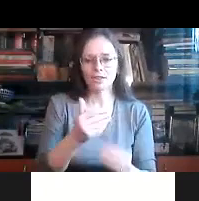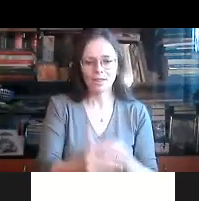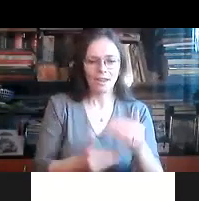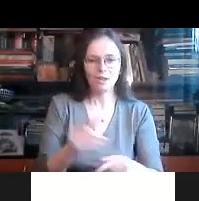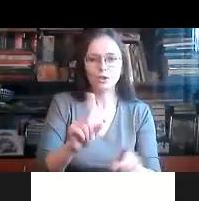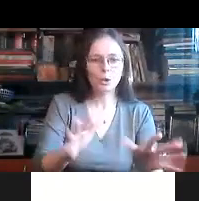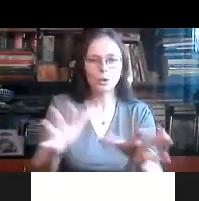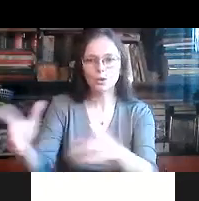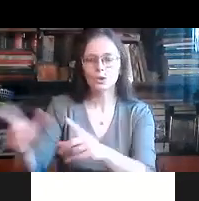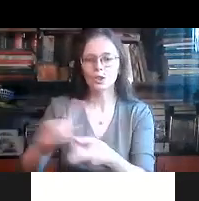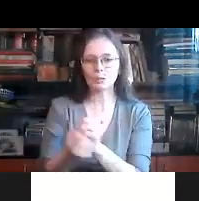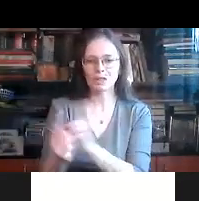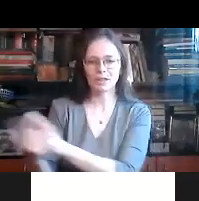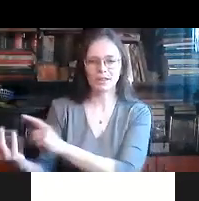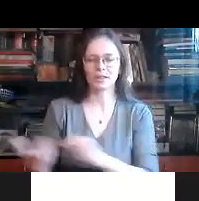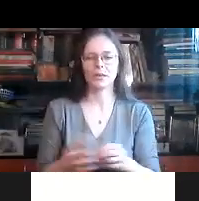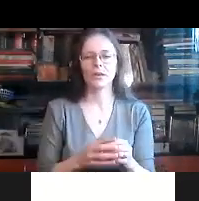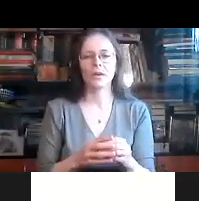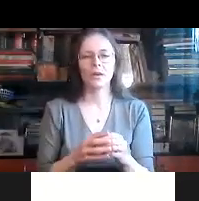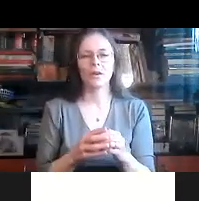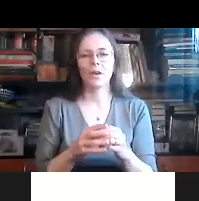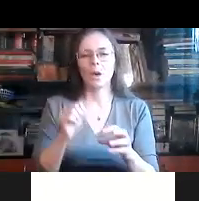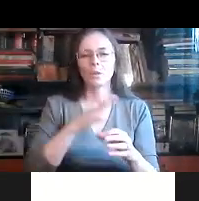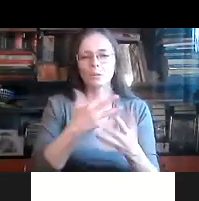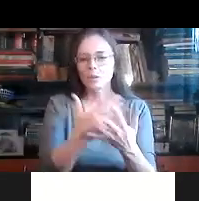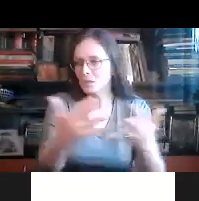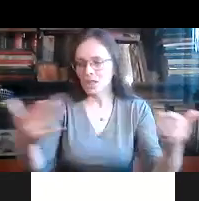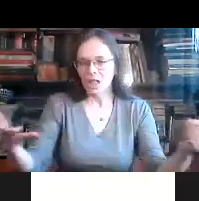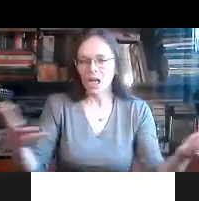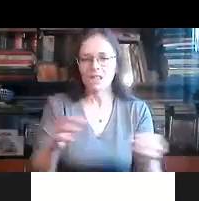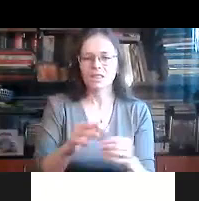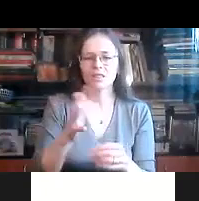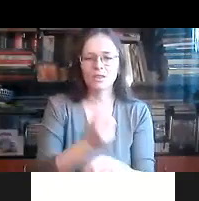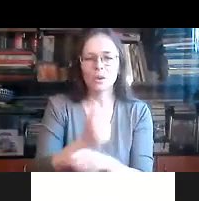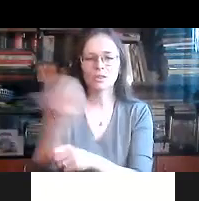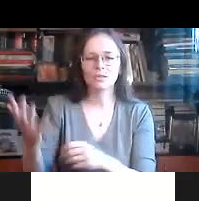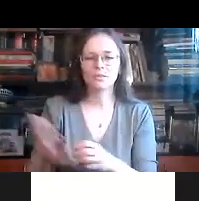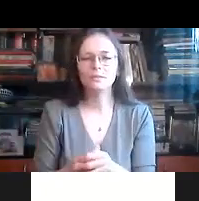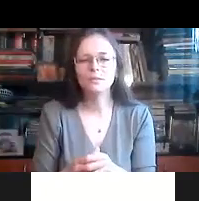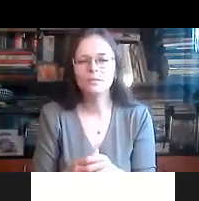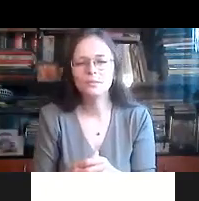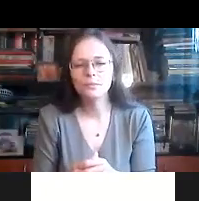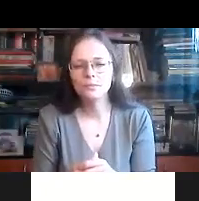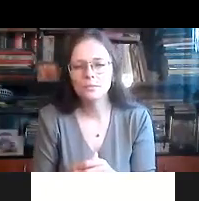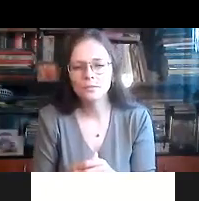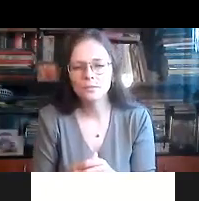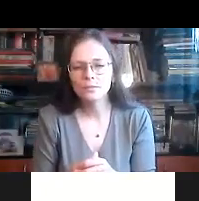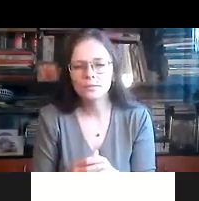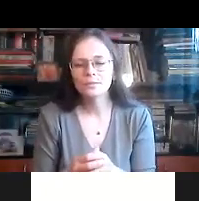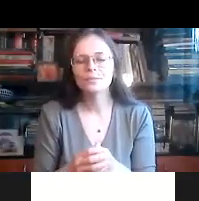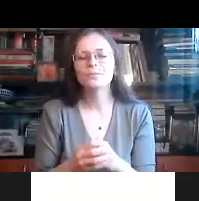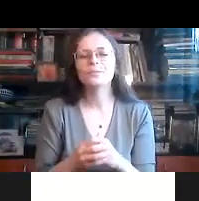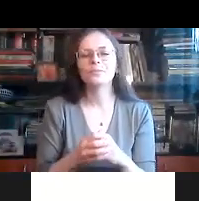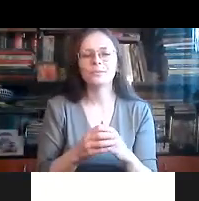кажется, это будет какой-то просто праздник в плане док-театра и всех этих историй. Ты слышала, сколько уже пьес написано